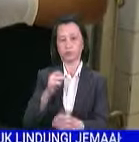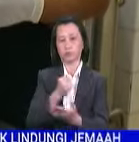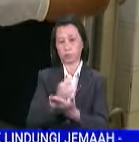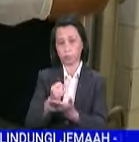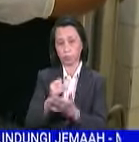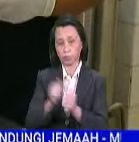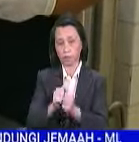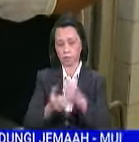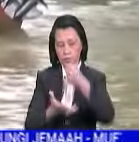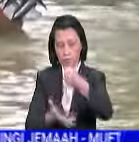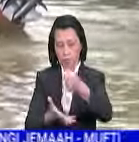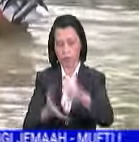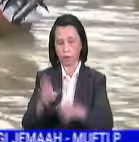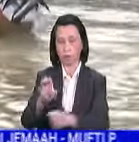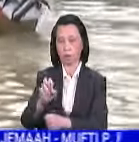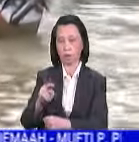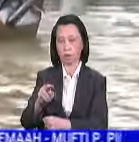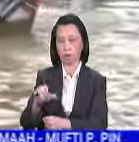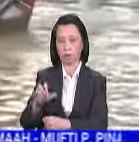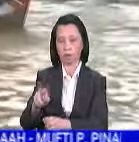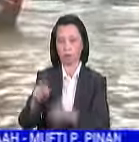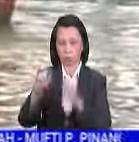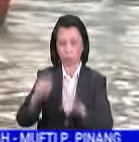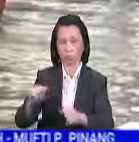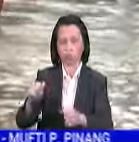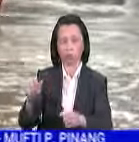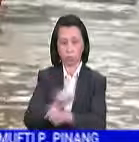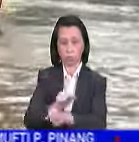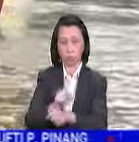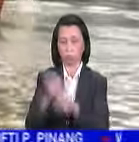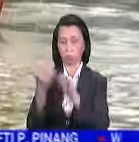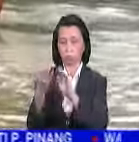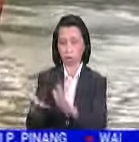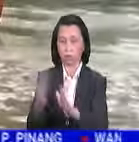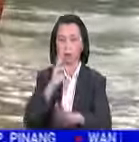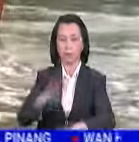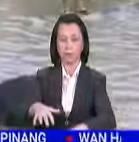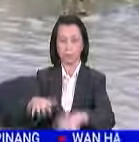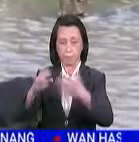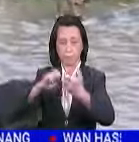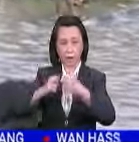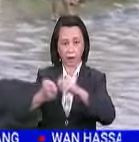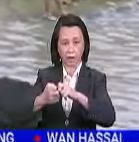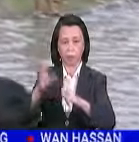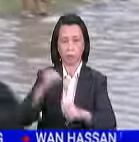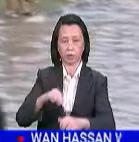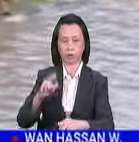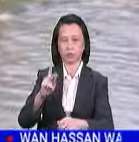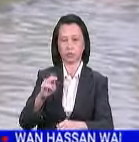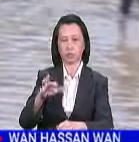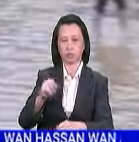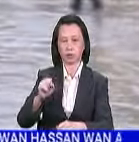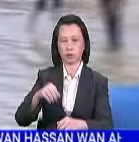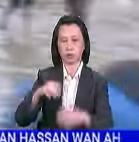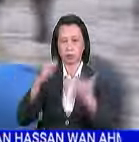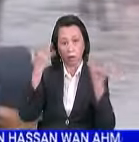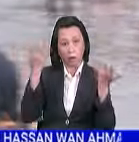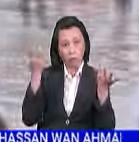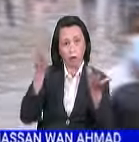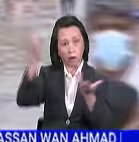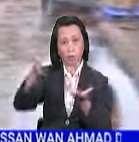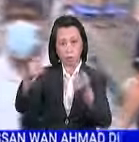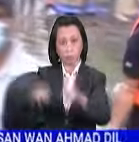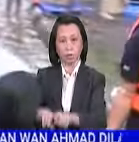serta tabung bantuan bencana yang boleh digunakan ketika menghadapi bencana dan krisis luar jangka.